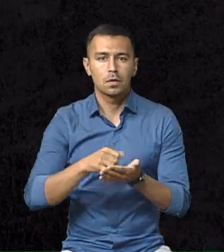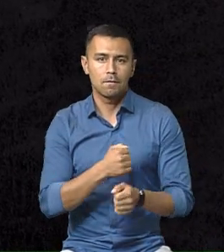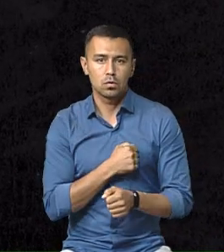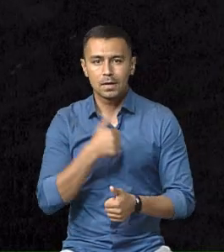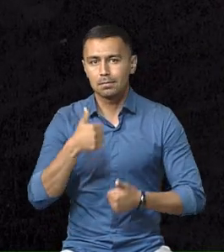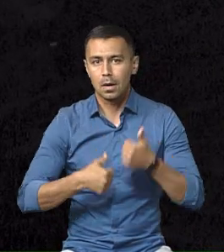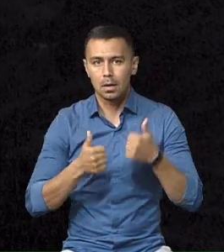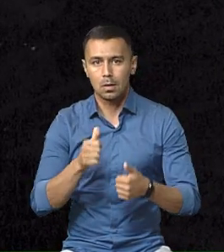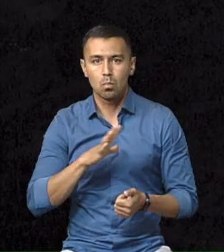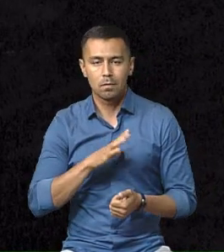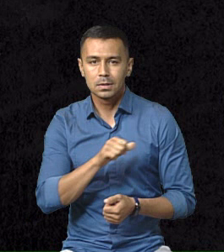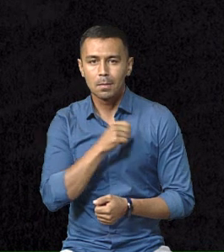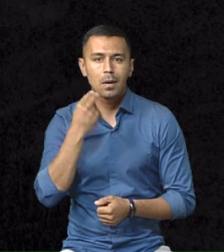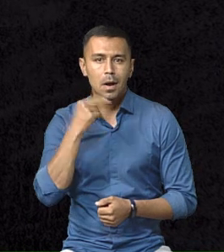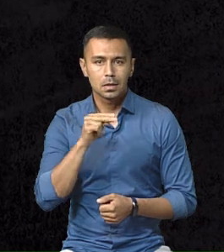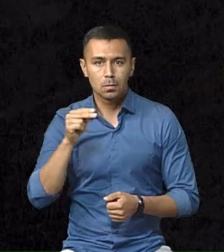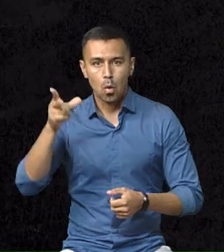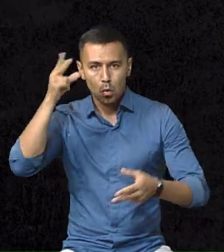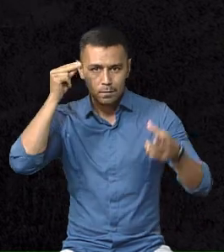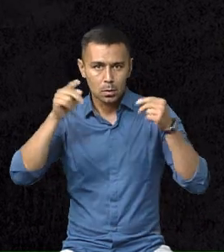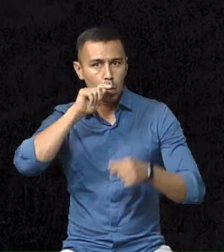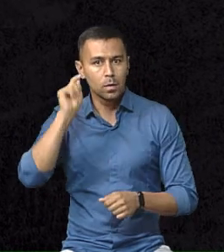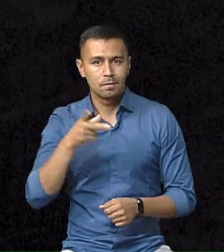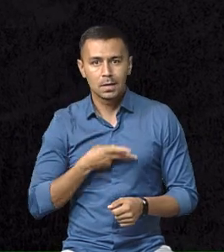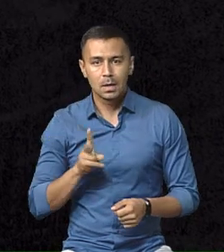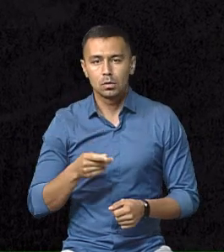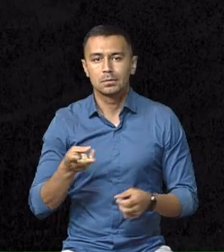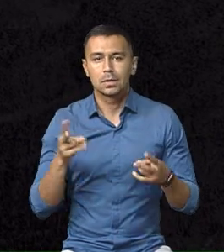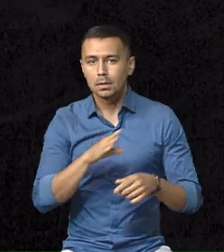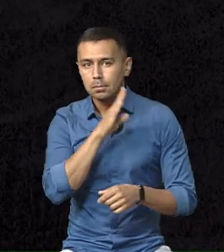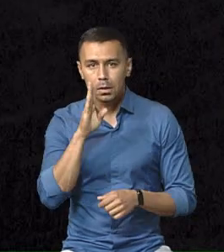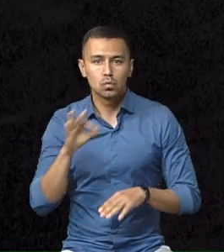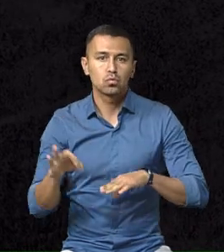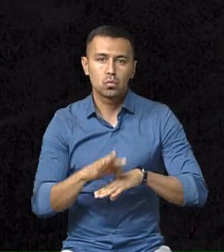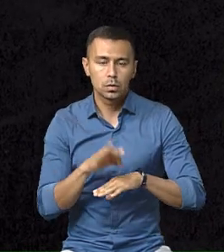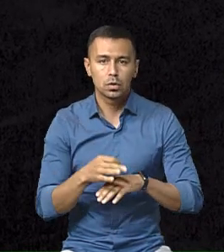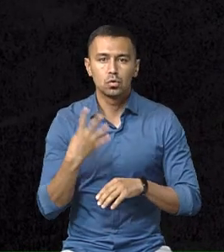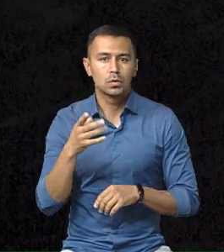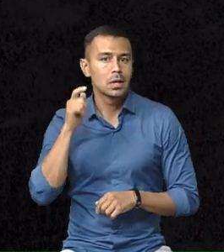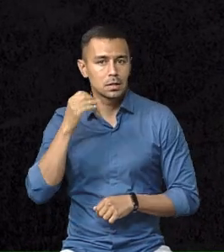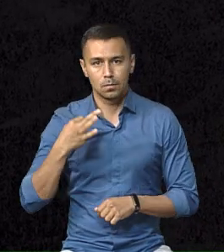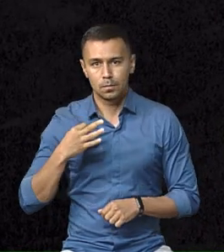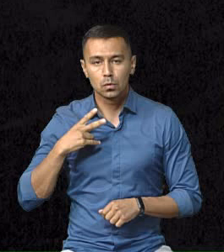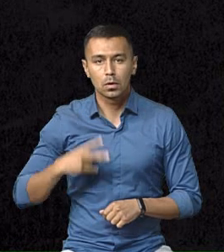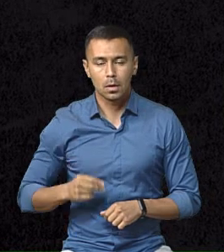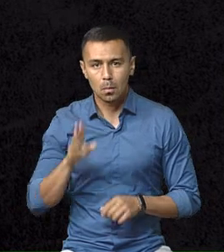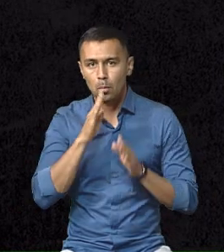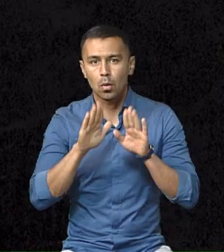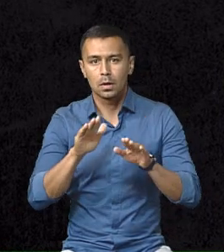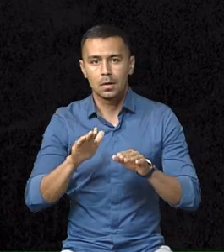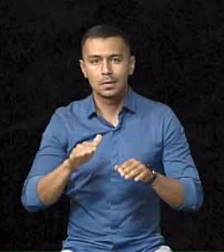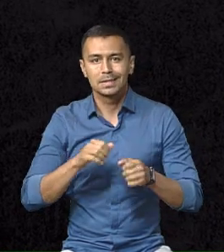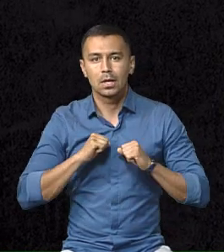військових змаганнях та став найкращим розвідником України. У загиблого залишилися мати, дружина та 4-річна донька. Прощання з героєм